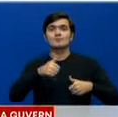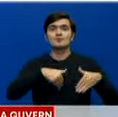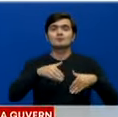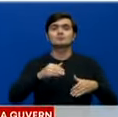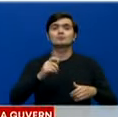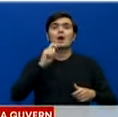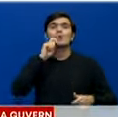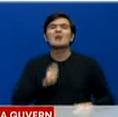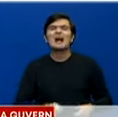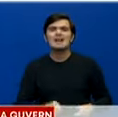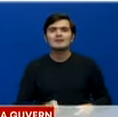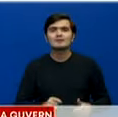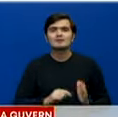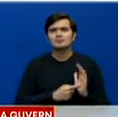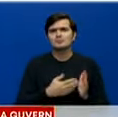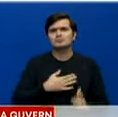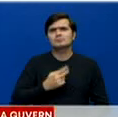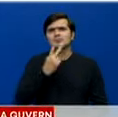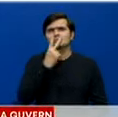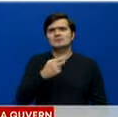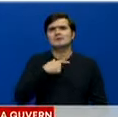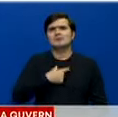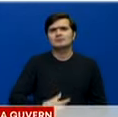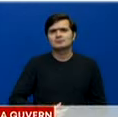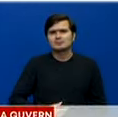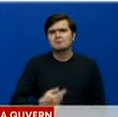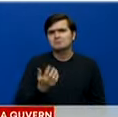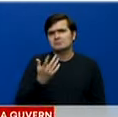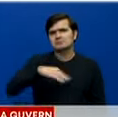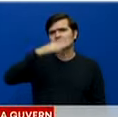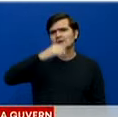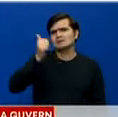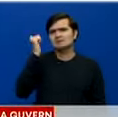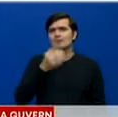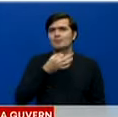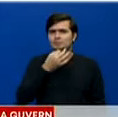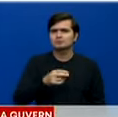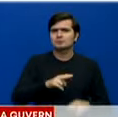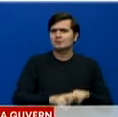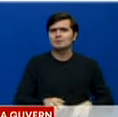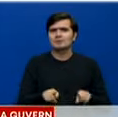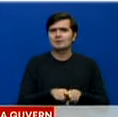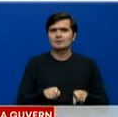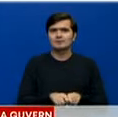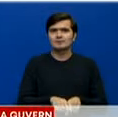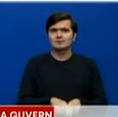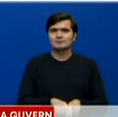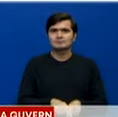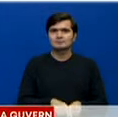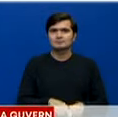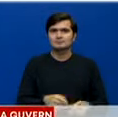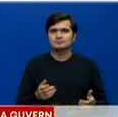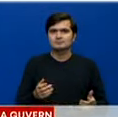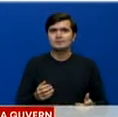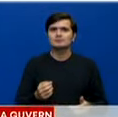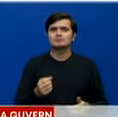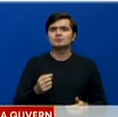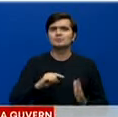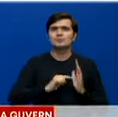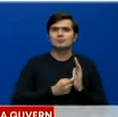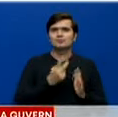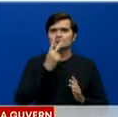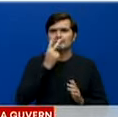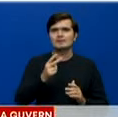personal, bine am spus, acum câteva zile, rămân la același punct de vedere. Punctul de vedere al UDMR a fost exprimat de domnul